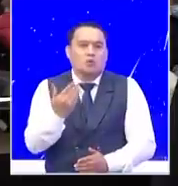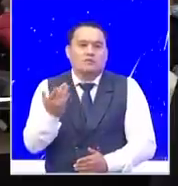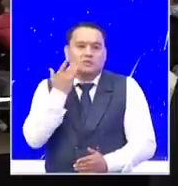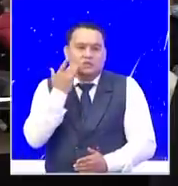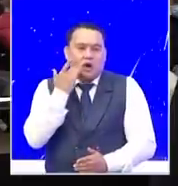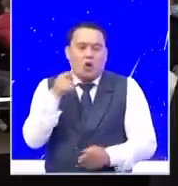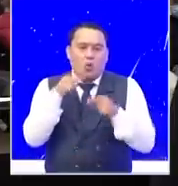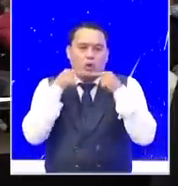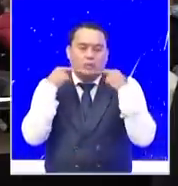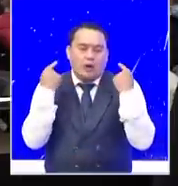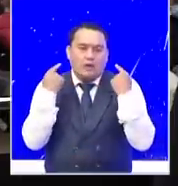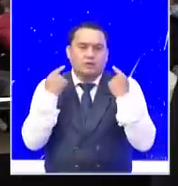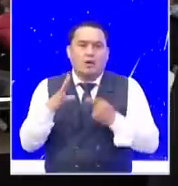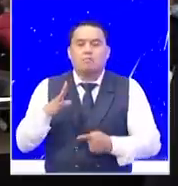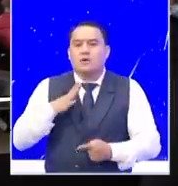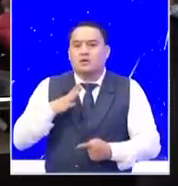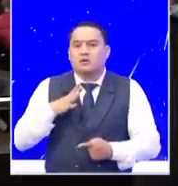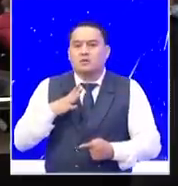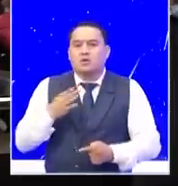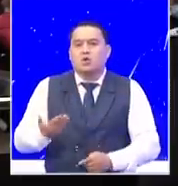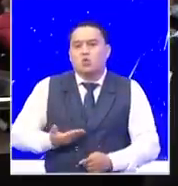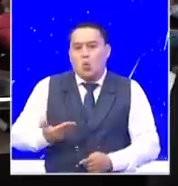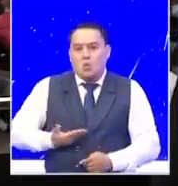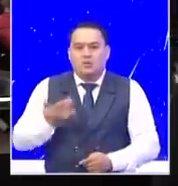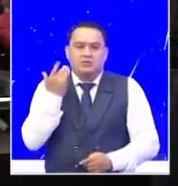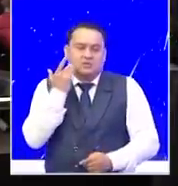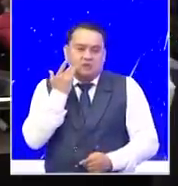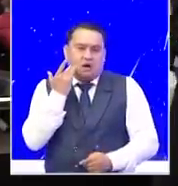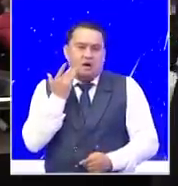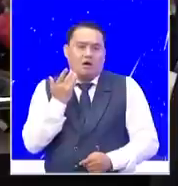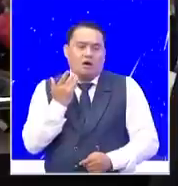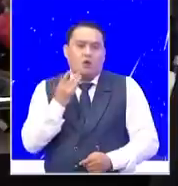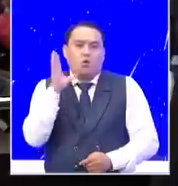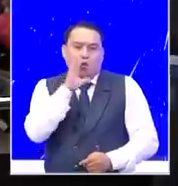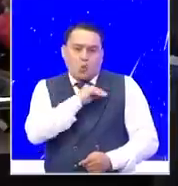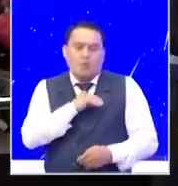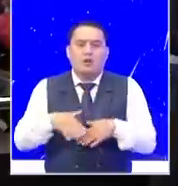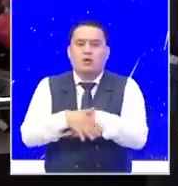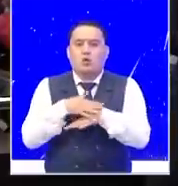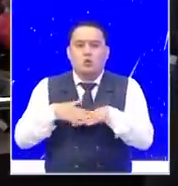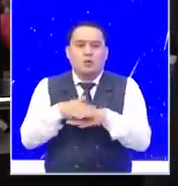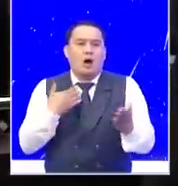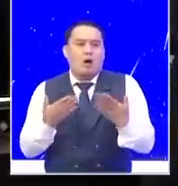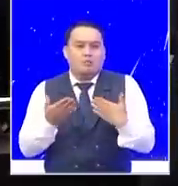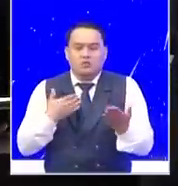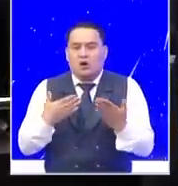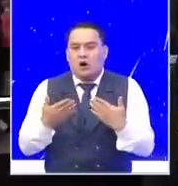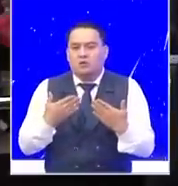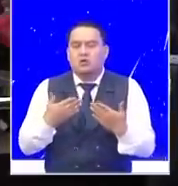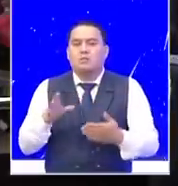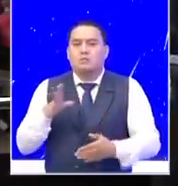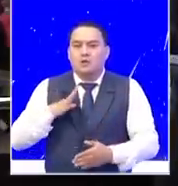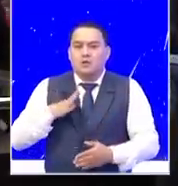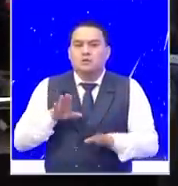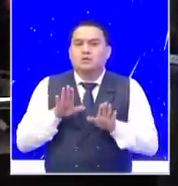улыбался, у него был шикарный юмор, он умел собирать вокруг себя людей. Это как-то у него непроизвольно происходило,